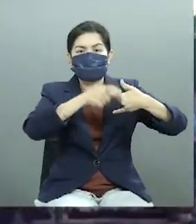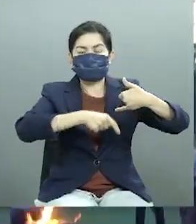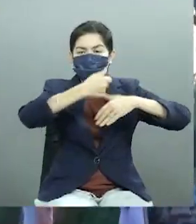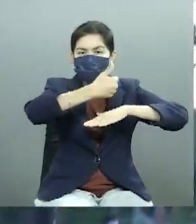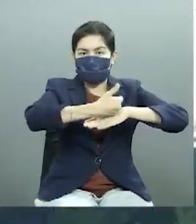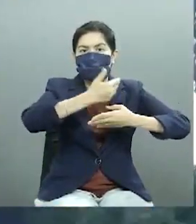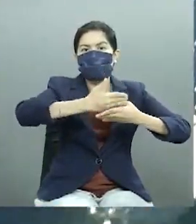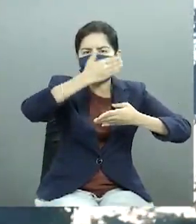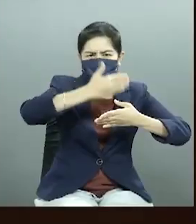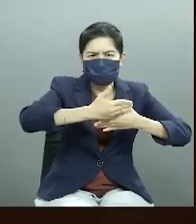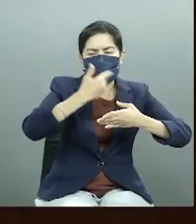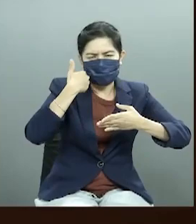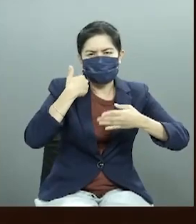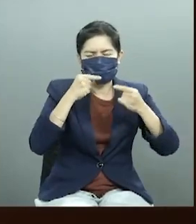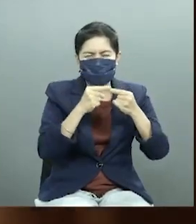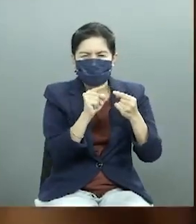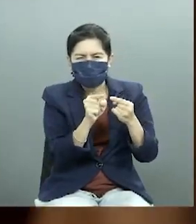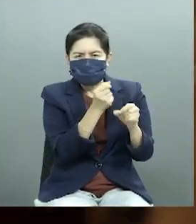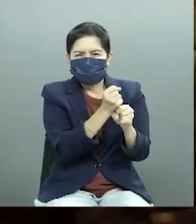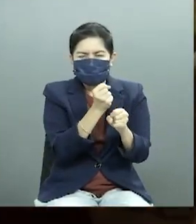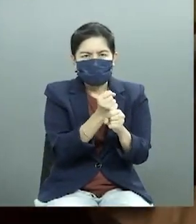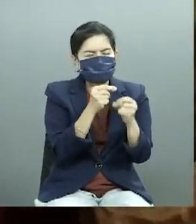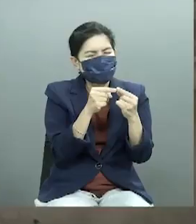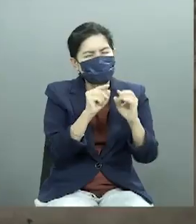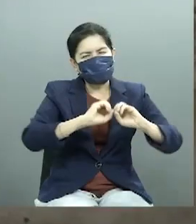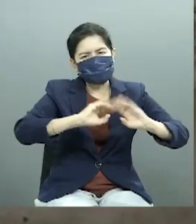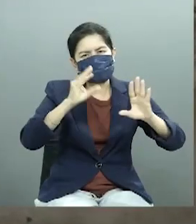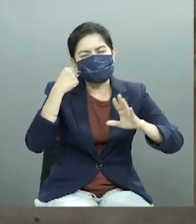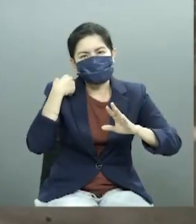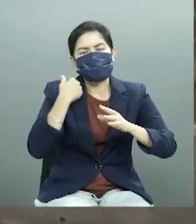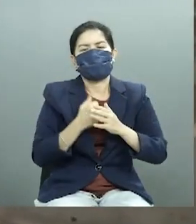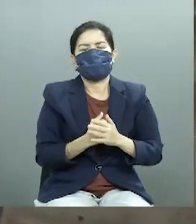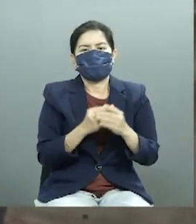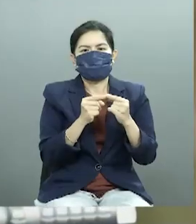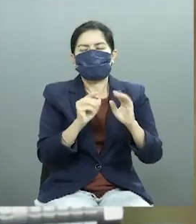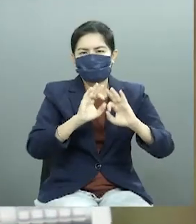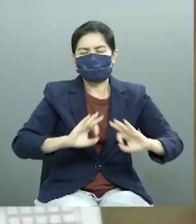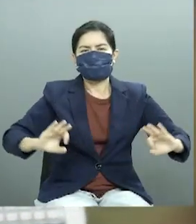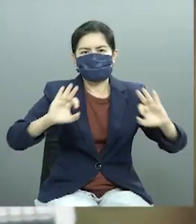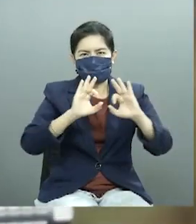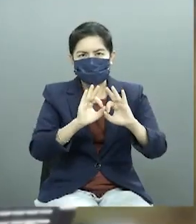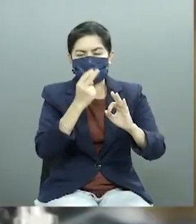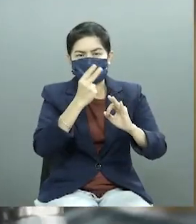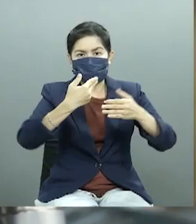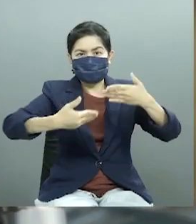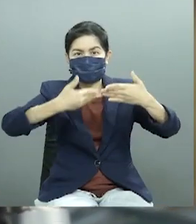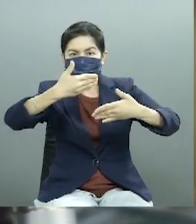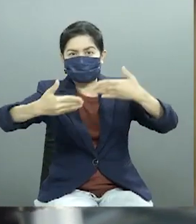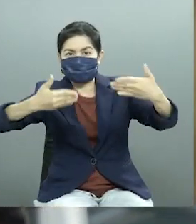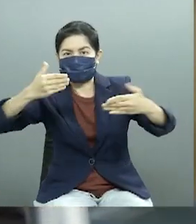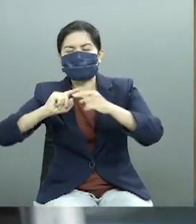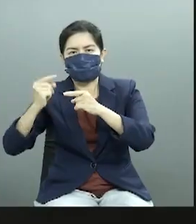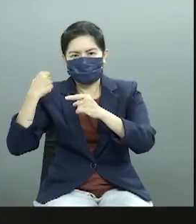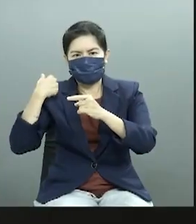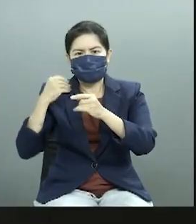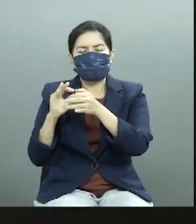ละเอียดกับงานอะไรเงี้ยมันเลยได้ภาพที่เราแบบน่าดูน่าติดตามทุกตอนละครสไตล์อิ